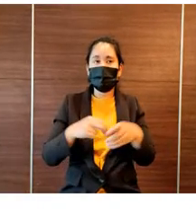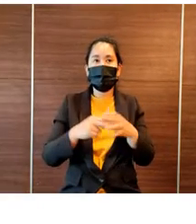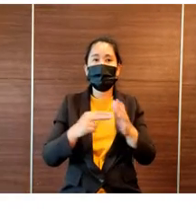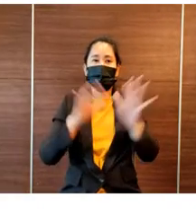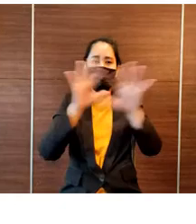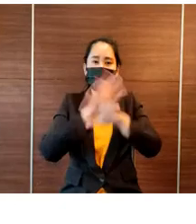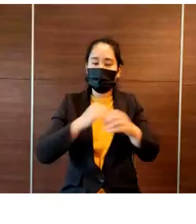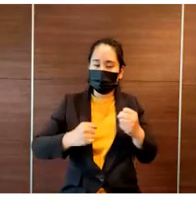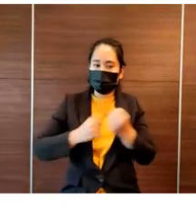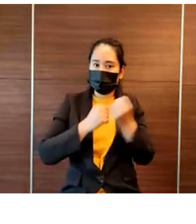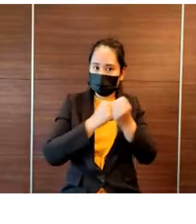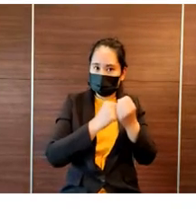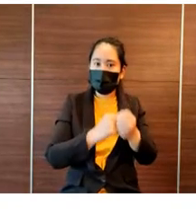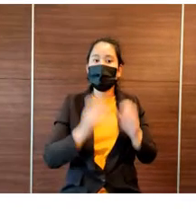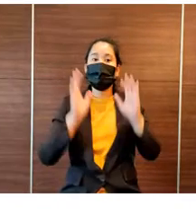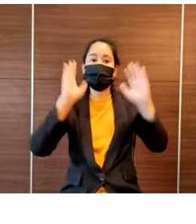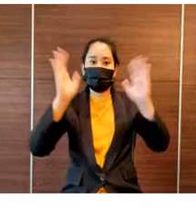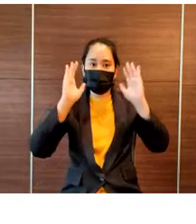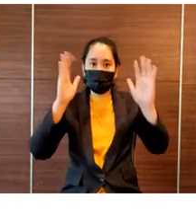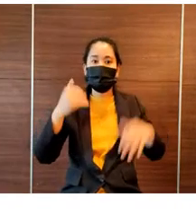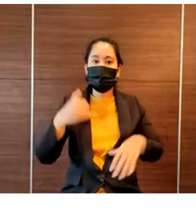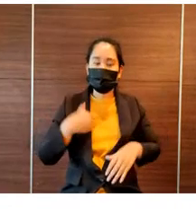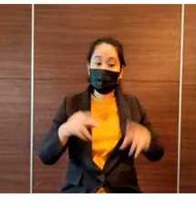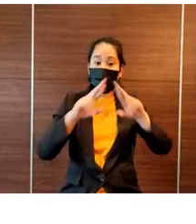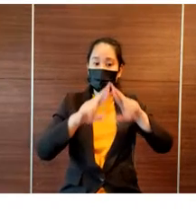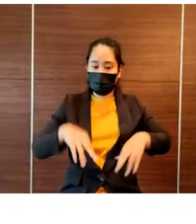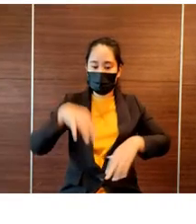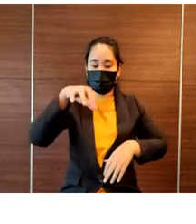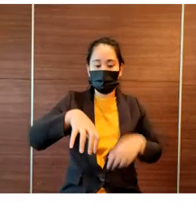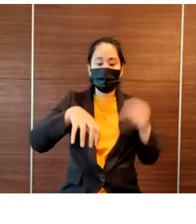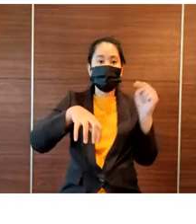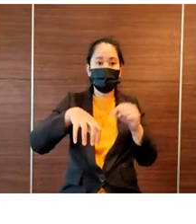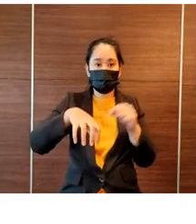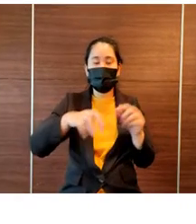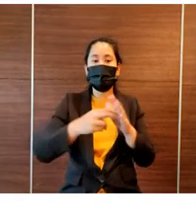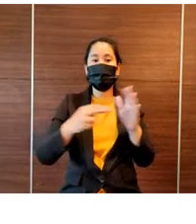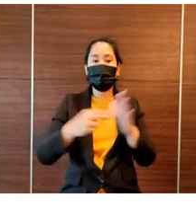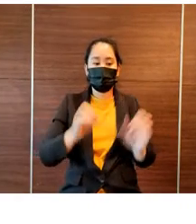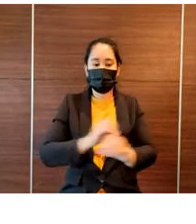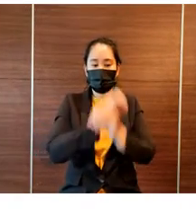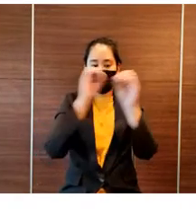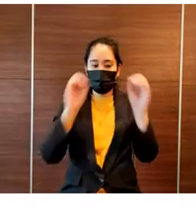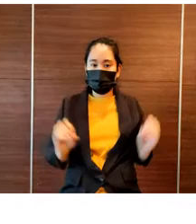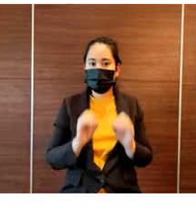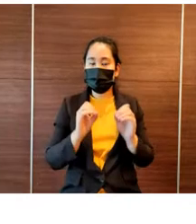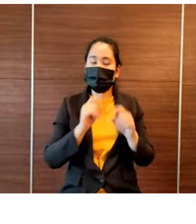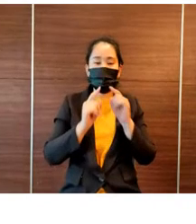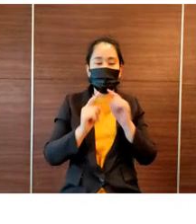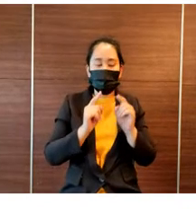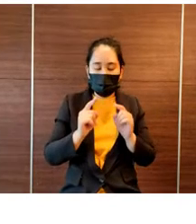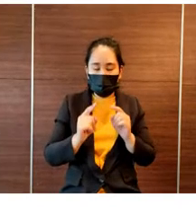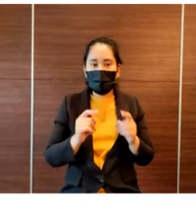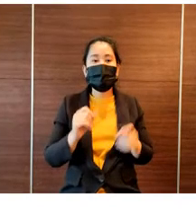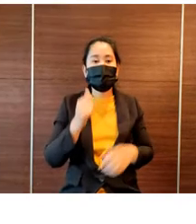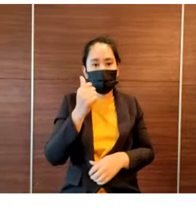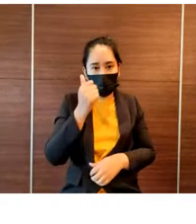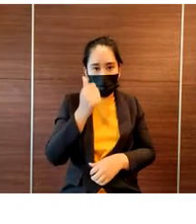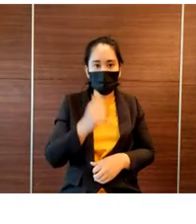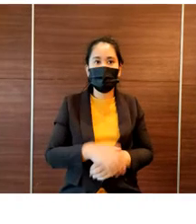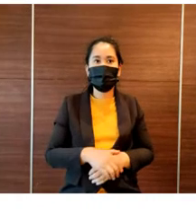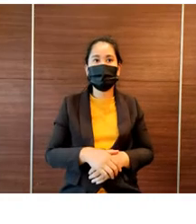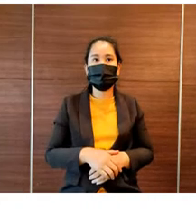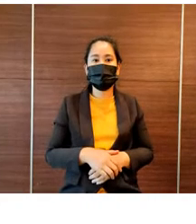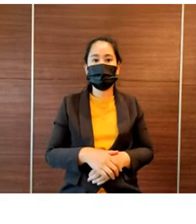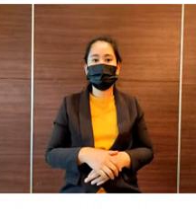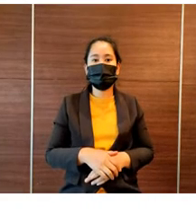เสียงในการที่บอกว่าเฮ้ยสร้างที่เนี่ยมันเป็นที่ที่ปลอดภัยของคุณที่จะมาคุยกันได้ซาวน่า